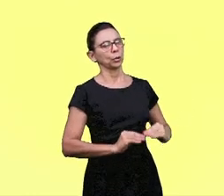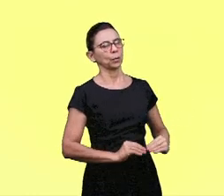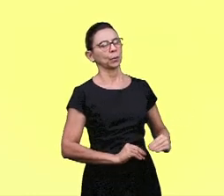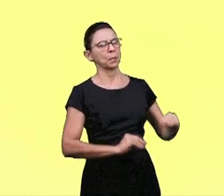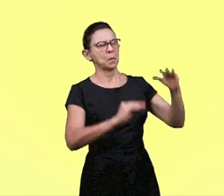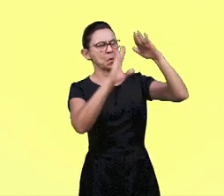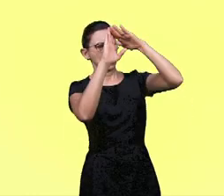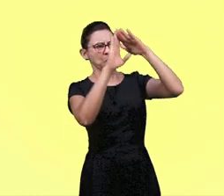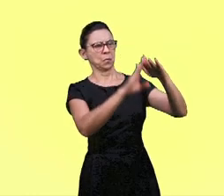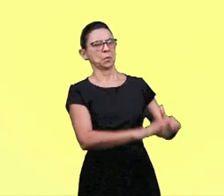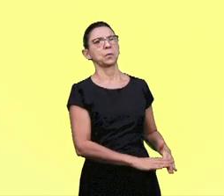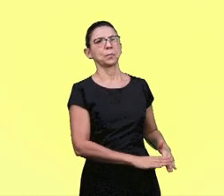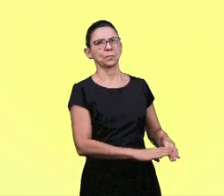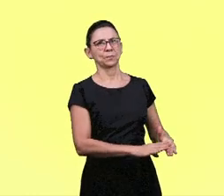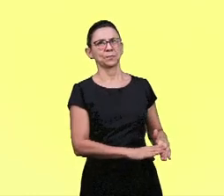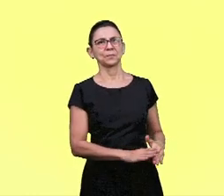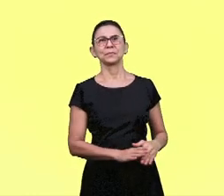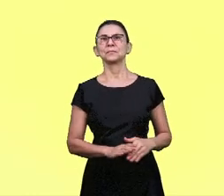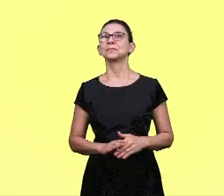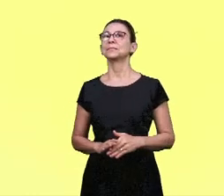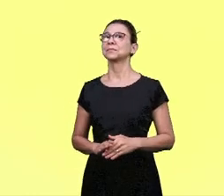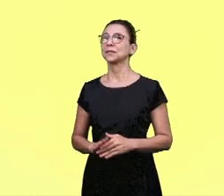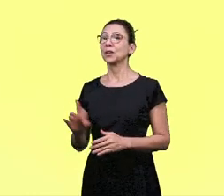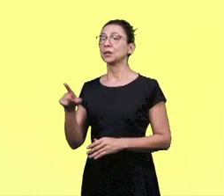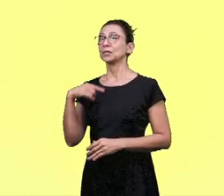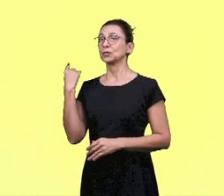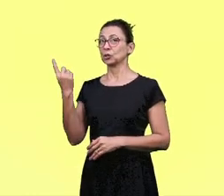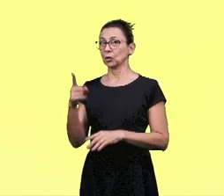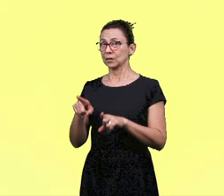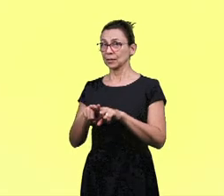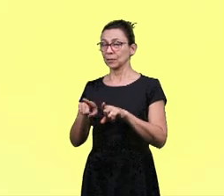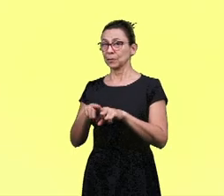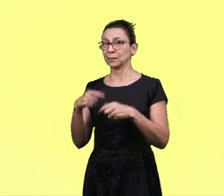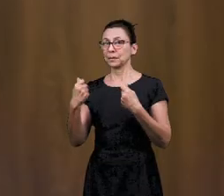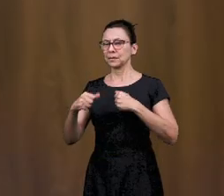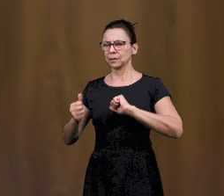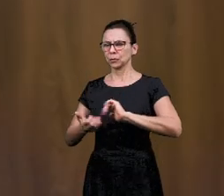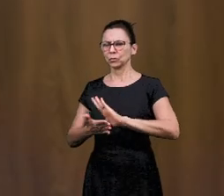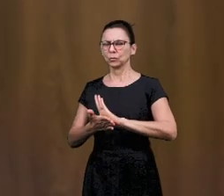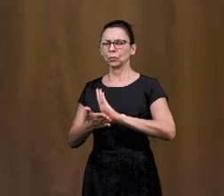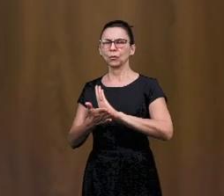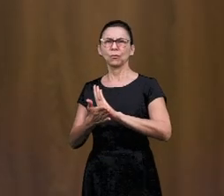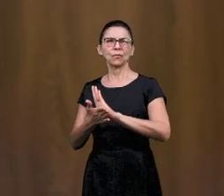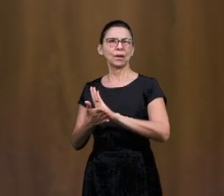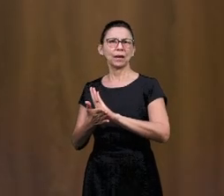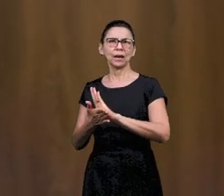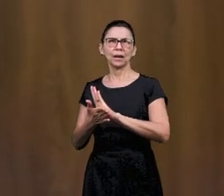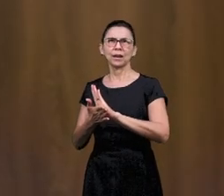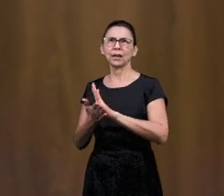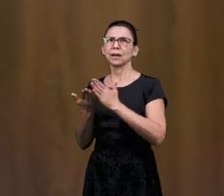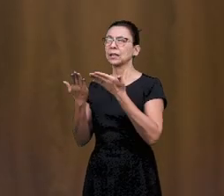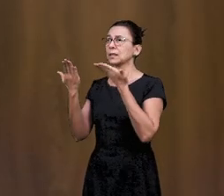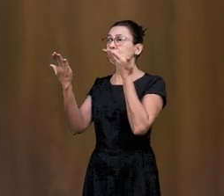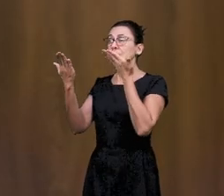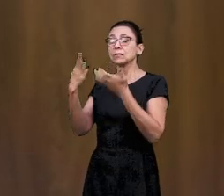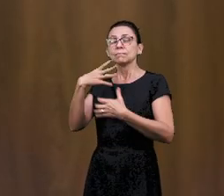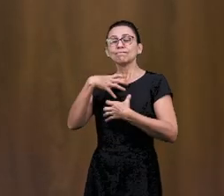avons besoin de louer à Dieu de la même manière. Nous avons besoin d'être sincères au moment de d'adorer notre